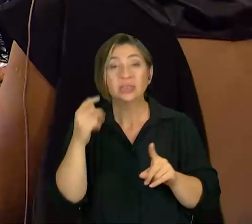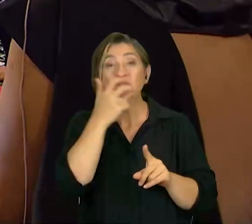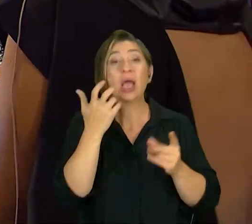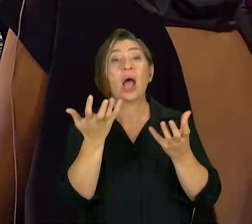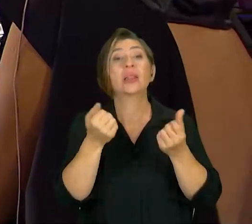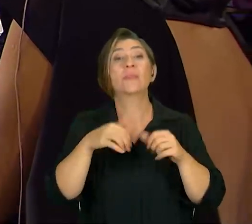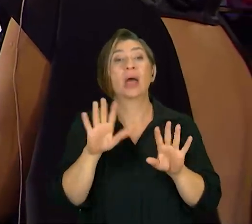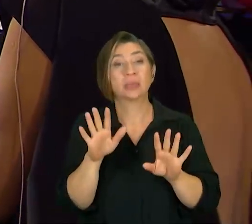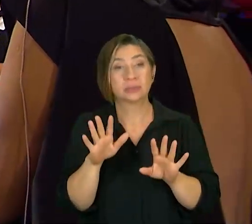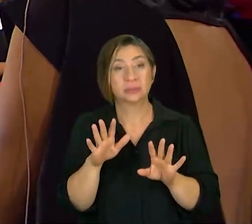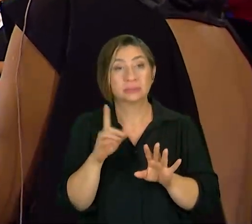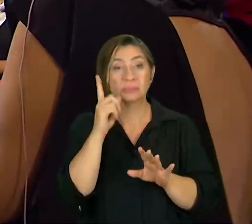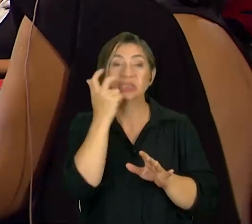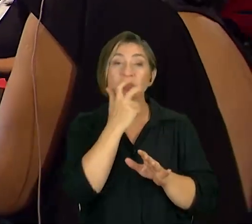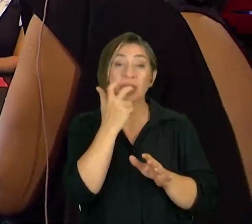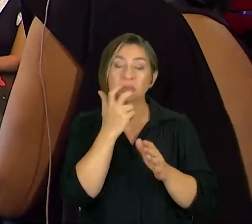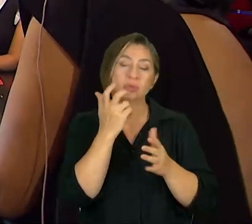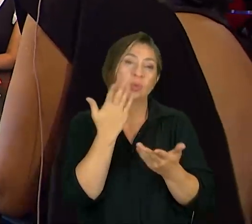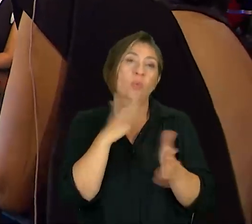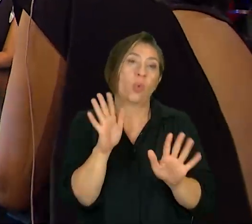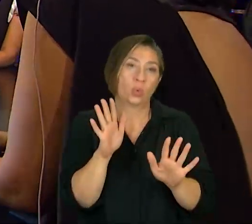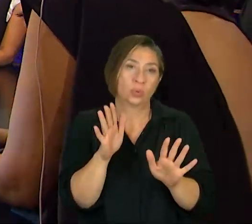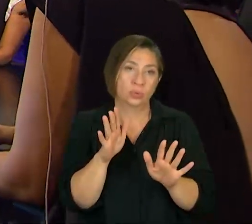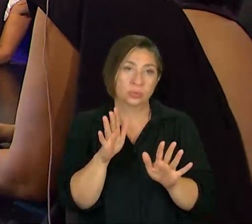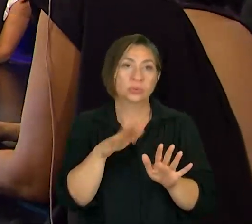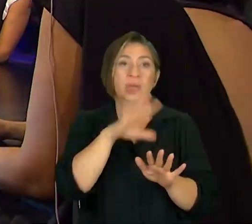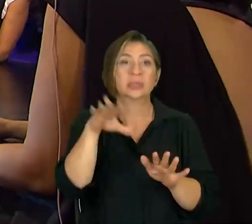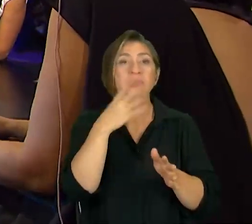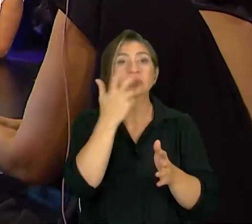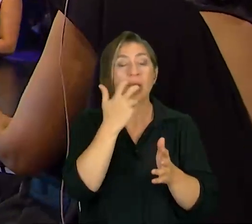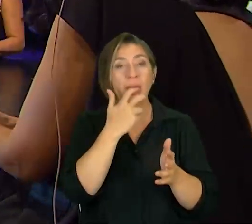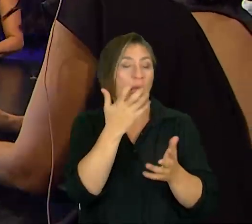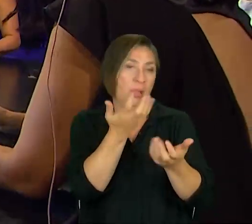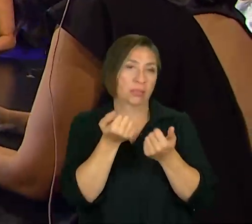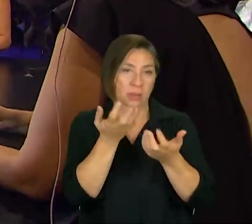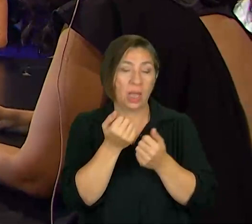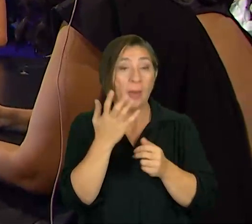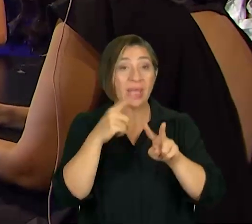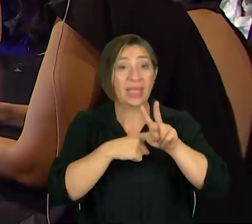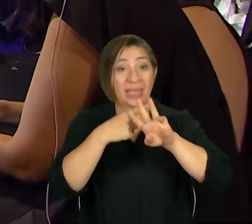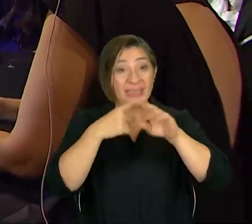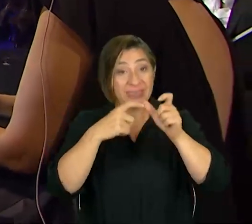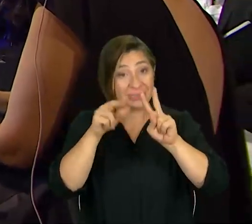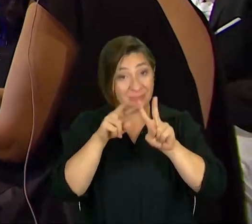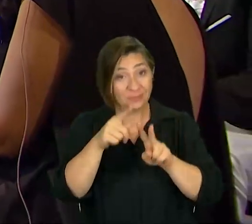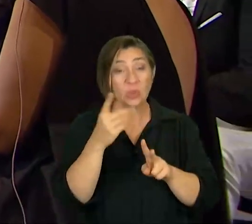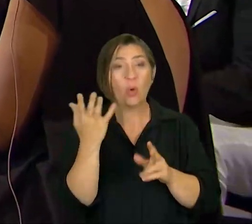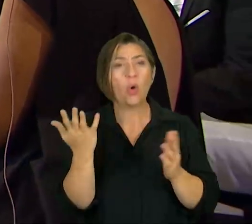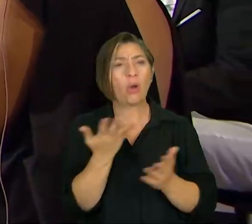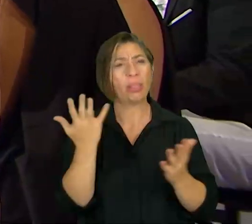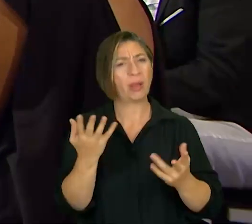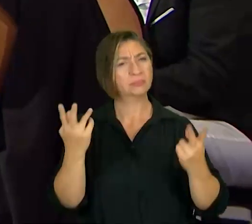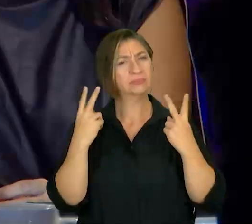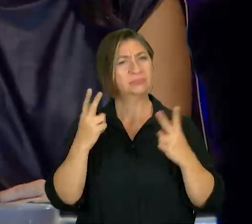almayan bir sanatçı yok. Evet. Bizden. Evet. Herkes şarkılarımızı okudu ama Yeşim Hanım o kadar